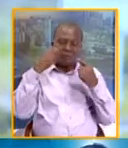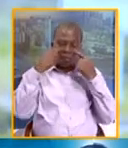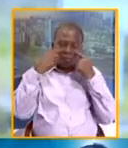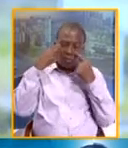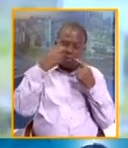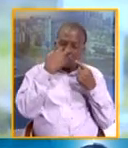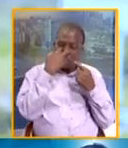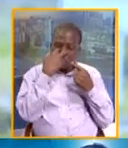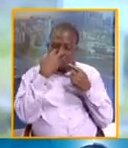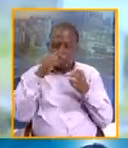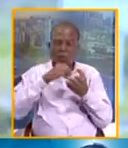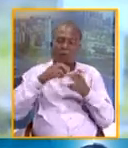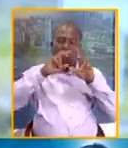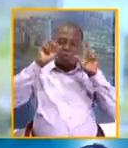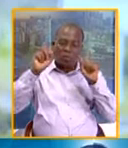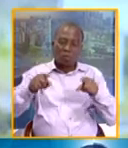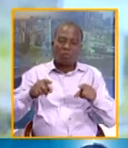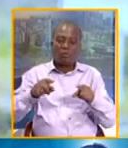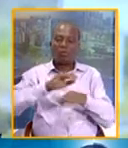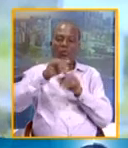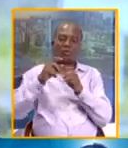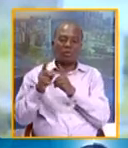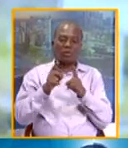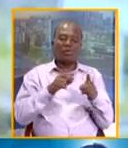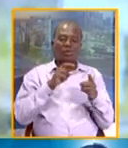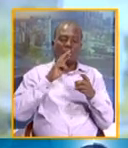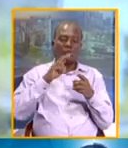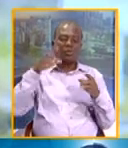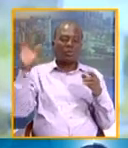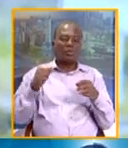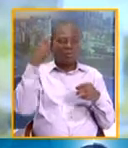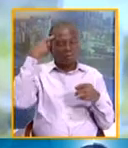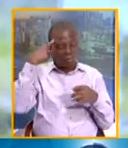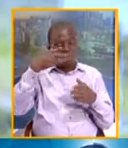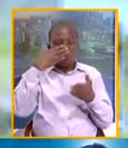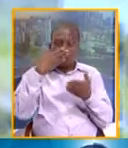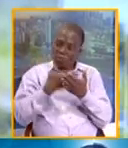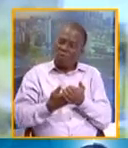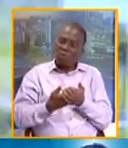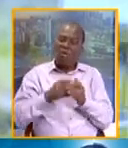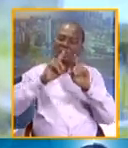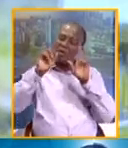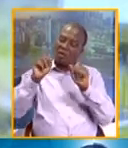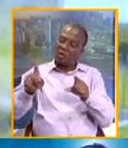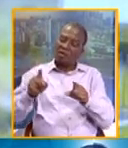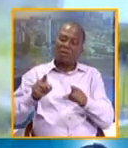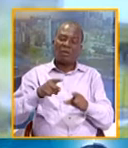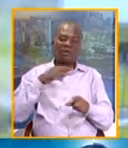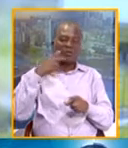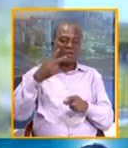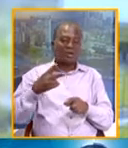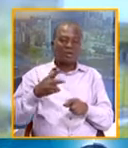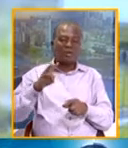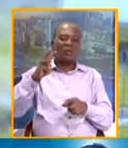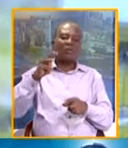à travers l'écriture braille toutes les dispositions sont prises pour un bon déroulement de l'examen on se rend justement dans les communes du plateau et